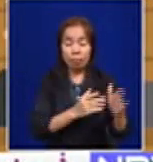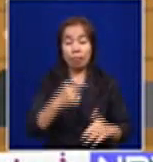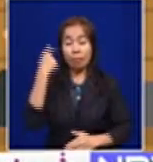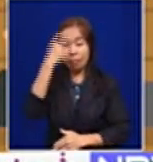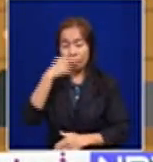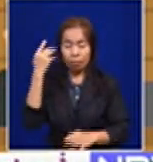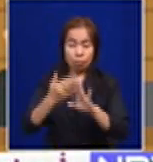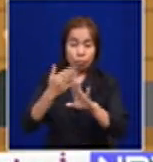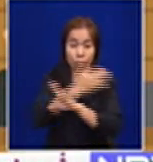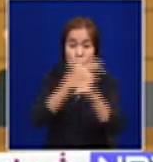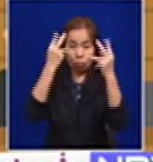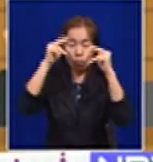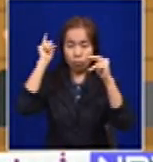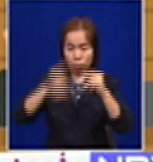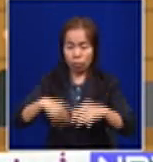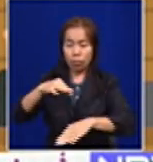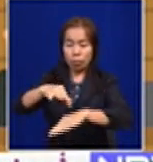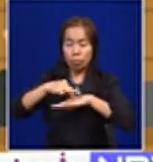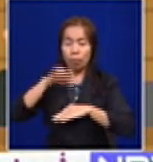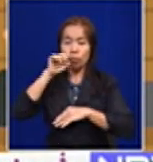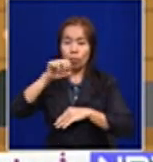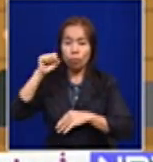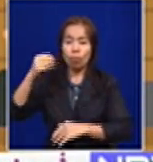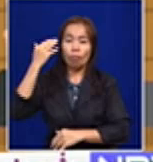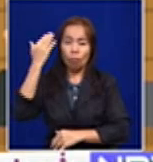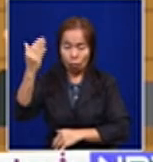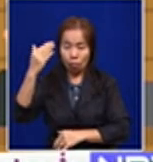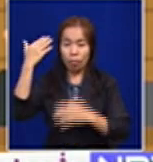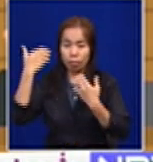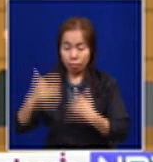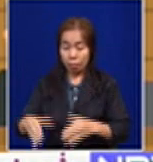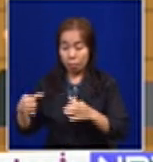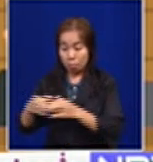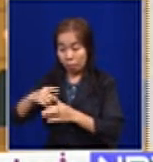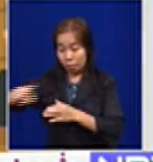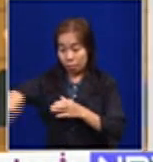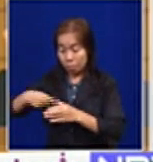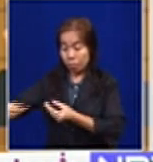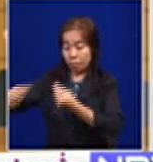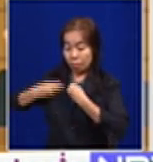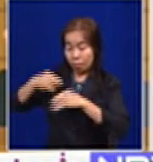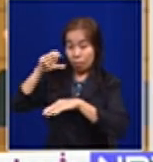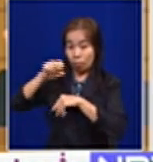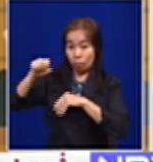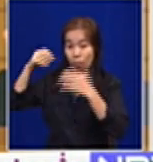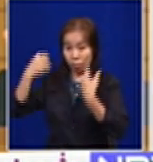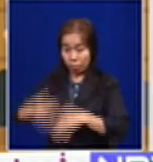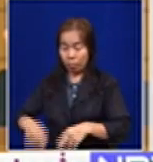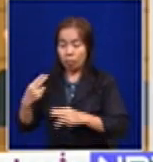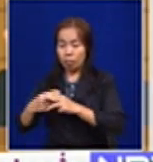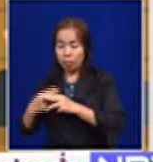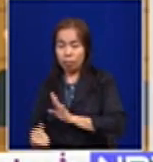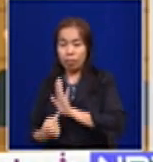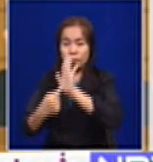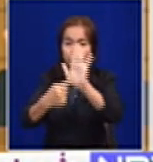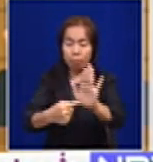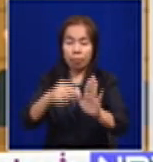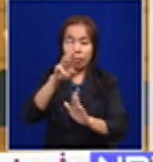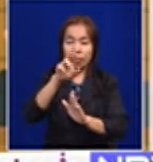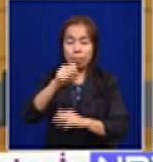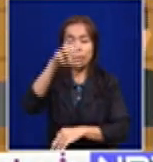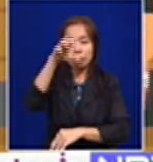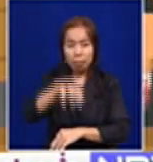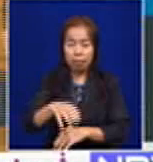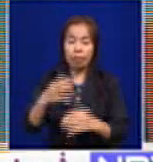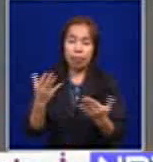นนายกต้องมาจากส.ส.ซึ่งจะถูกเสนอชื่อในสภาซึ่งอาจจะเป็นส.ส.คนที่เคยหาเสียงไว้หรือจะเป็นคนที่ไม่เคยบอกเลยก็